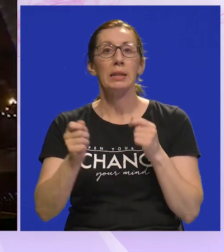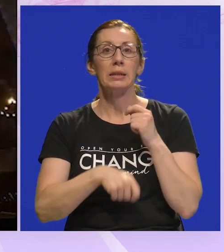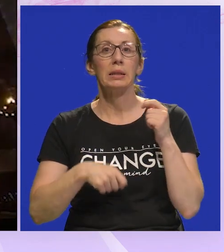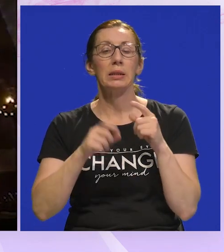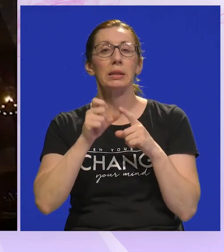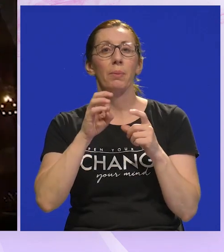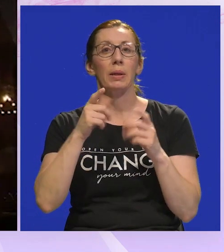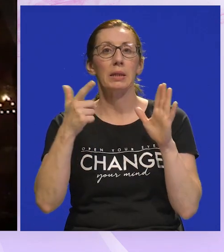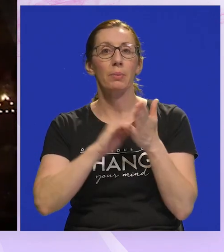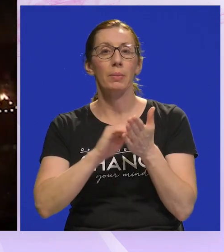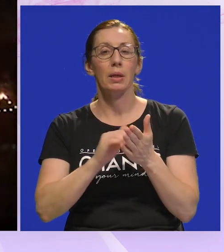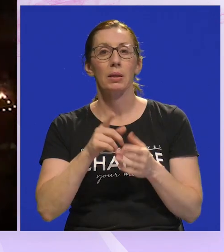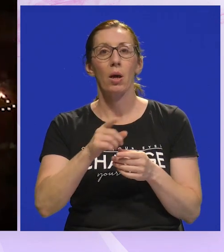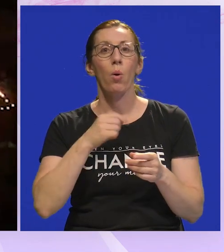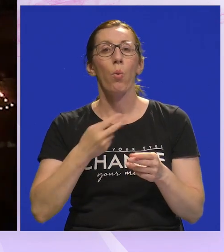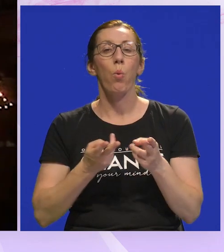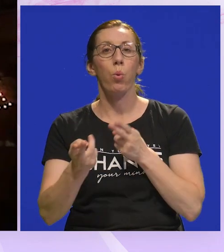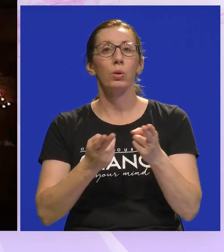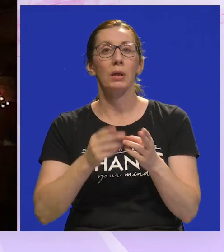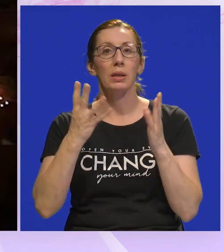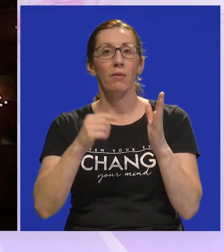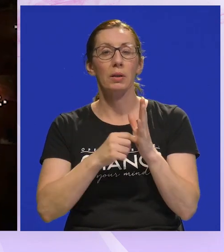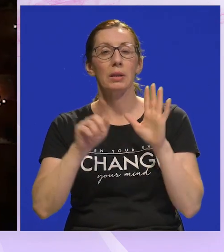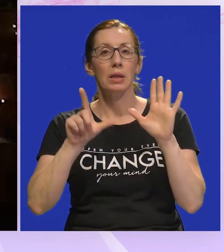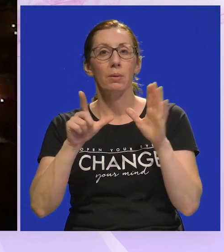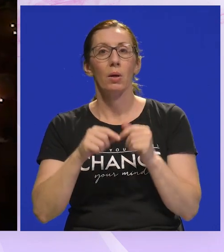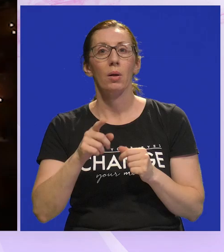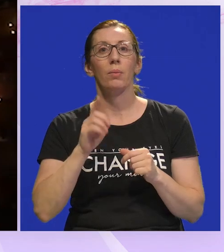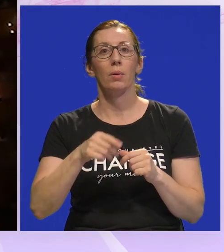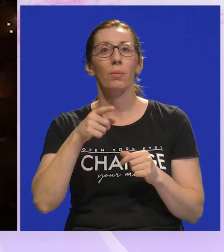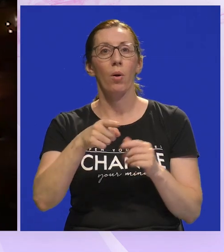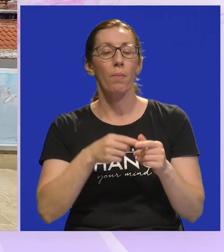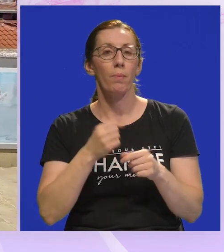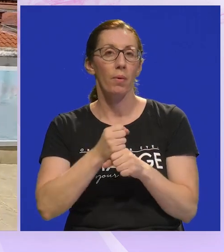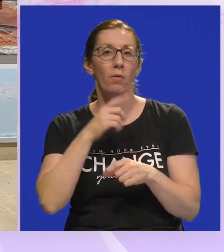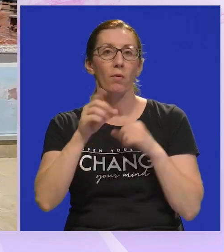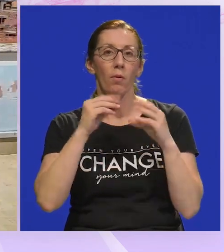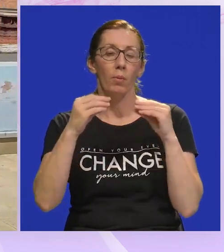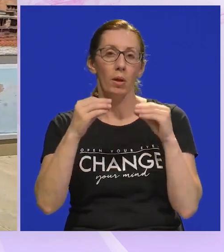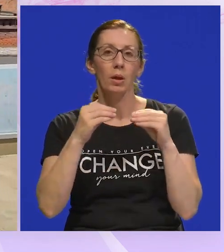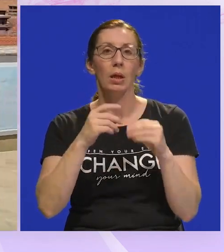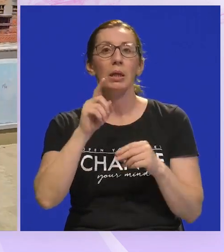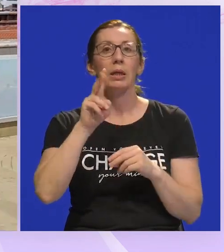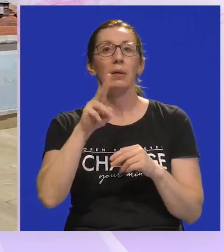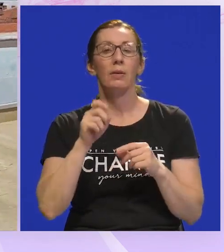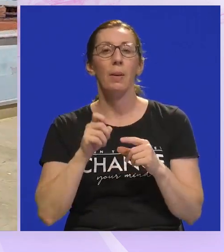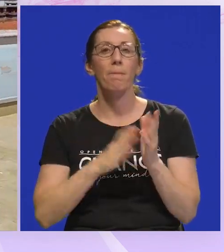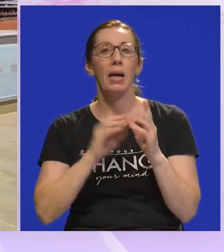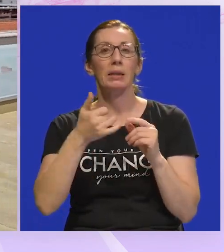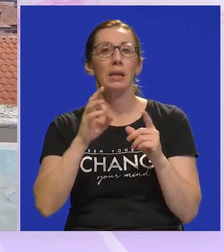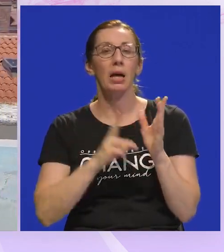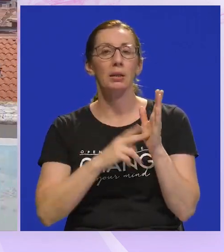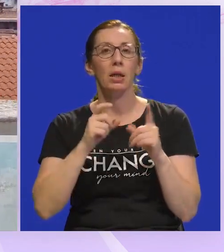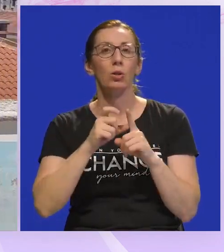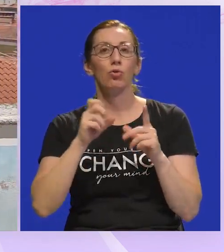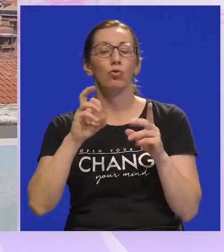su održana tri koncerta, a posljednji je predviđen za utorak 9. srpnja. Tim smo povodom razgovarali s Vesnom